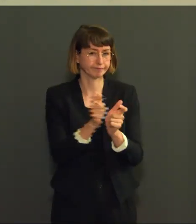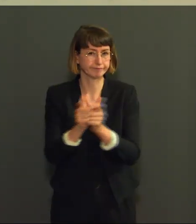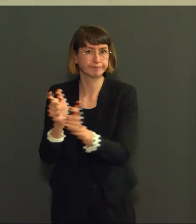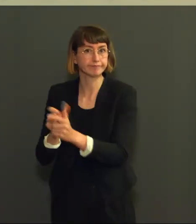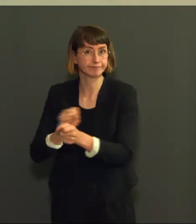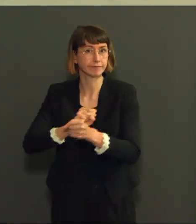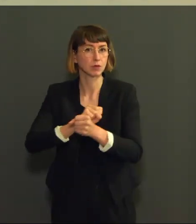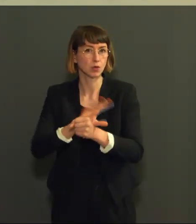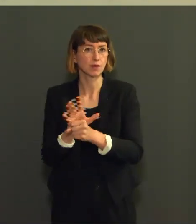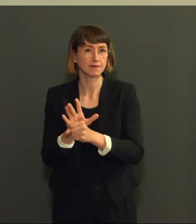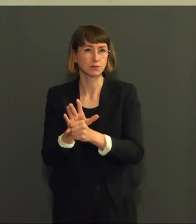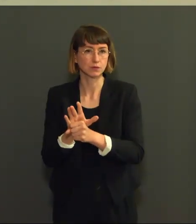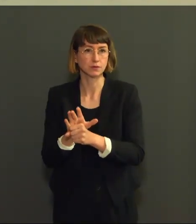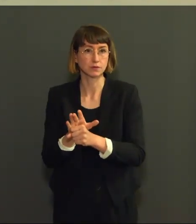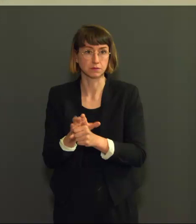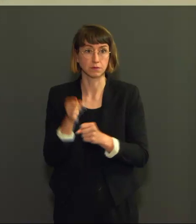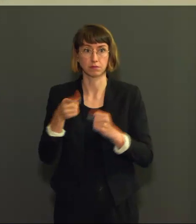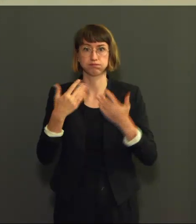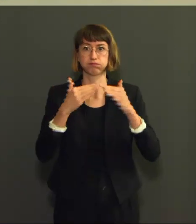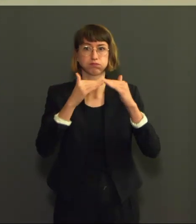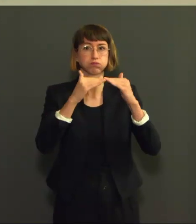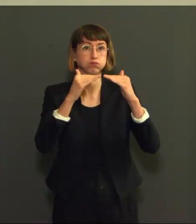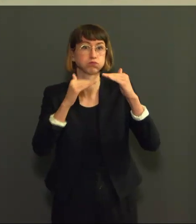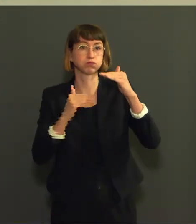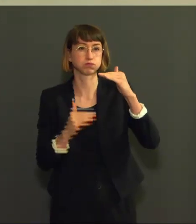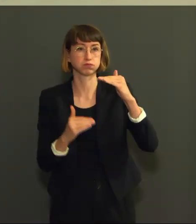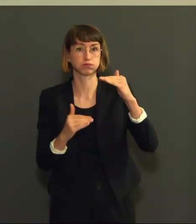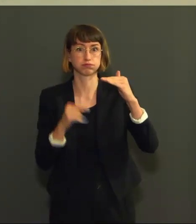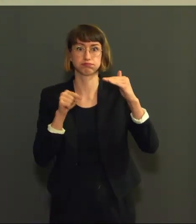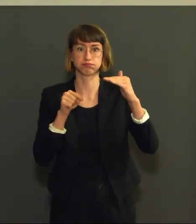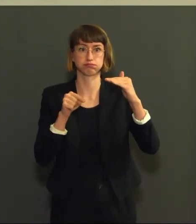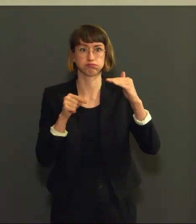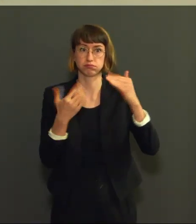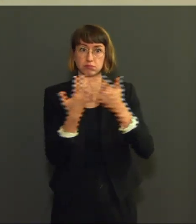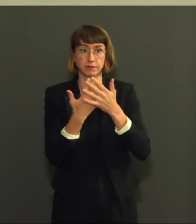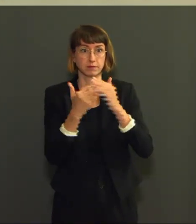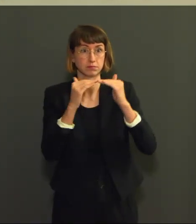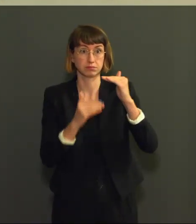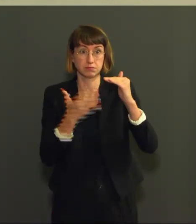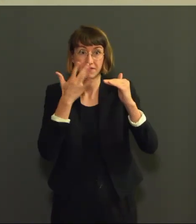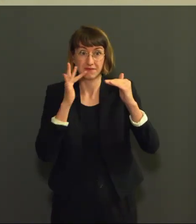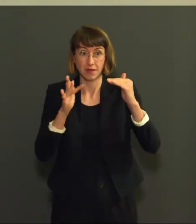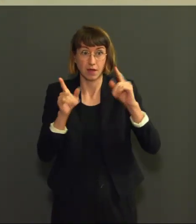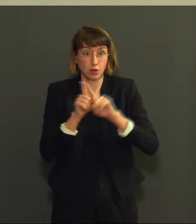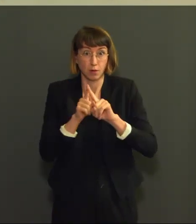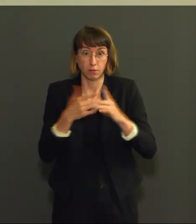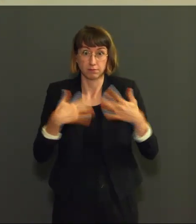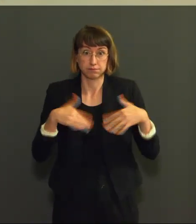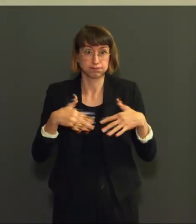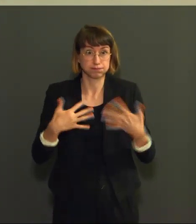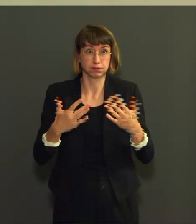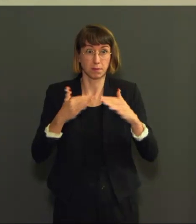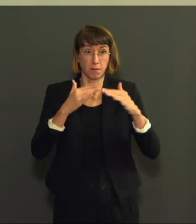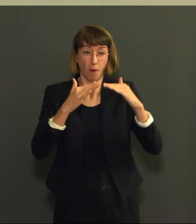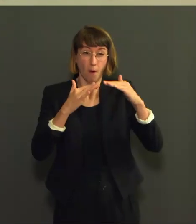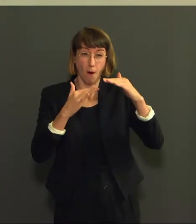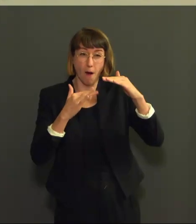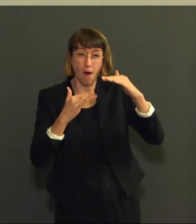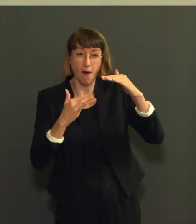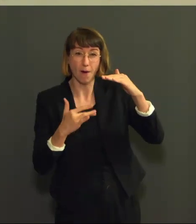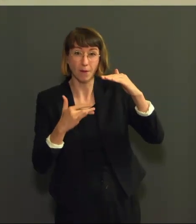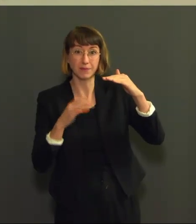C'est une diminution importante qui semble encore actuellement s'accélérer, avec une baisse de 43%